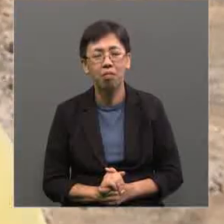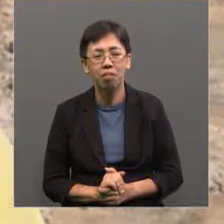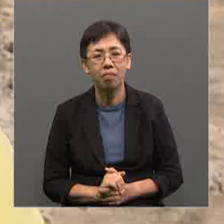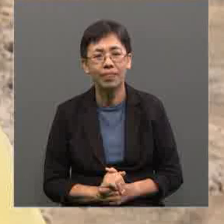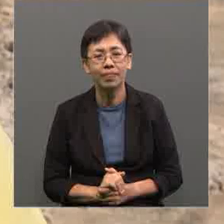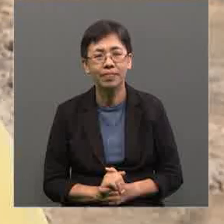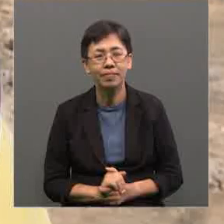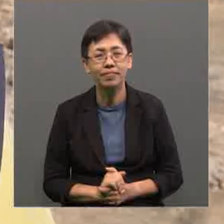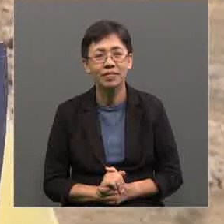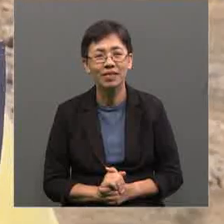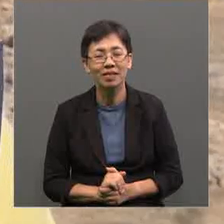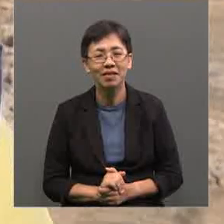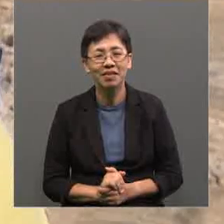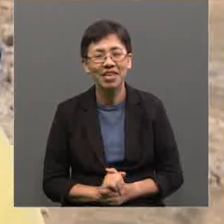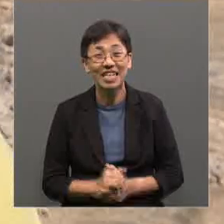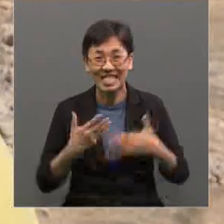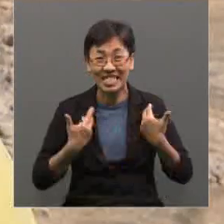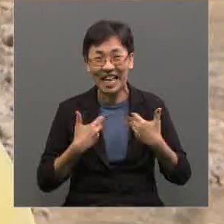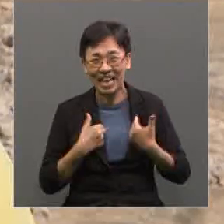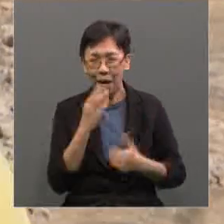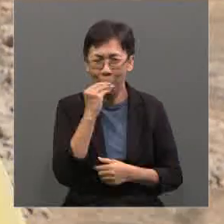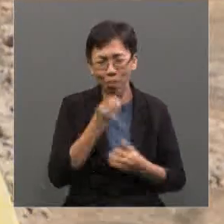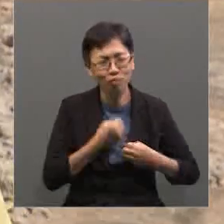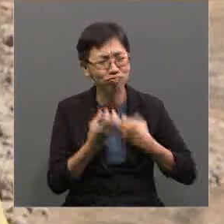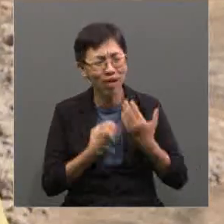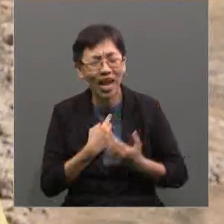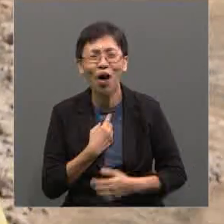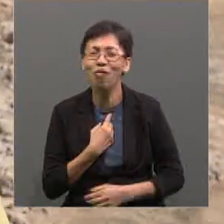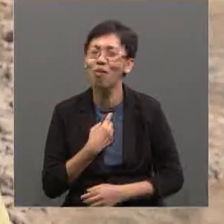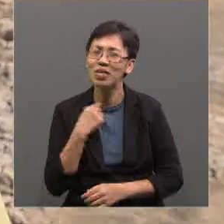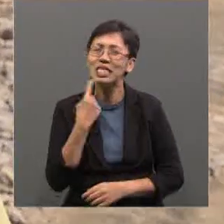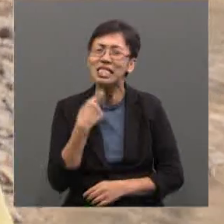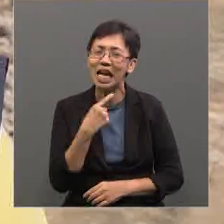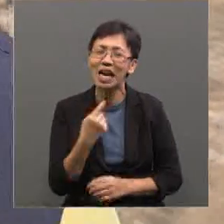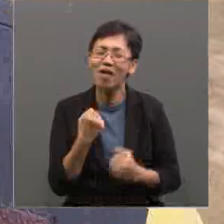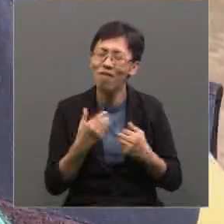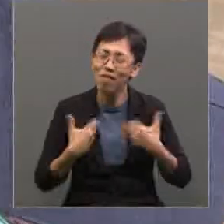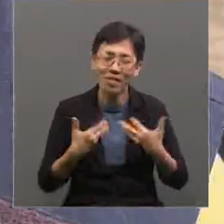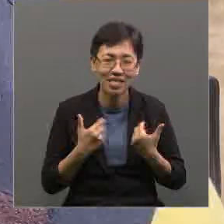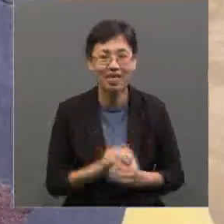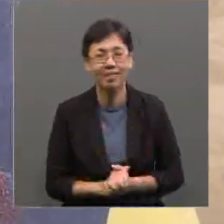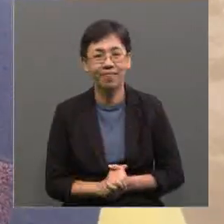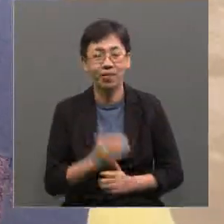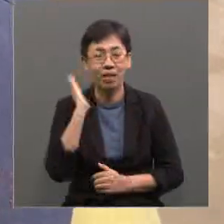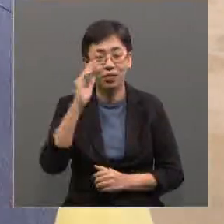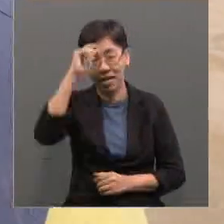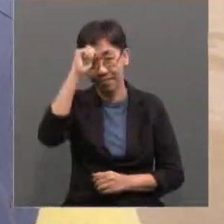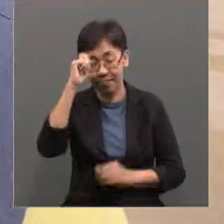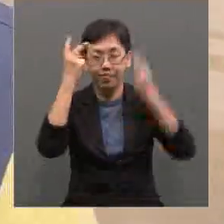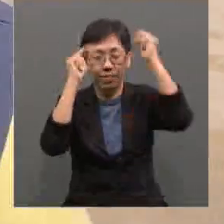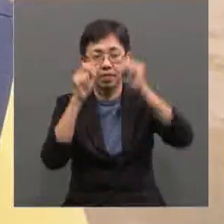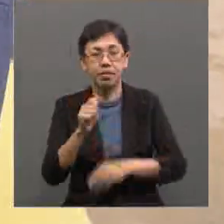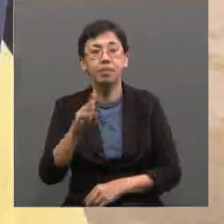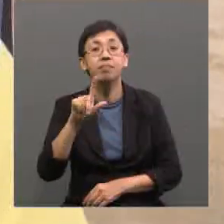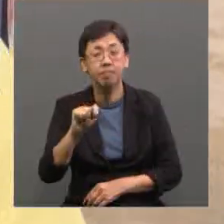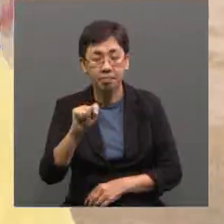นี้นี่นะเหมือนถูกรางวัลที่หนึ่ง เสียงดีใจจริงๆนะดีใจจริง ๆนี่ทีนี้ต้องมาสัมภาษณ์ท่านนี้คุณรัชกฤตกาศสูงเนินเป็นนายกอบต.